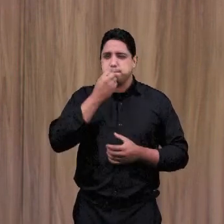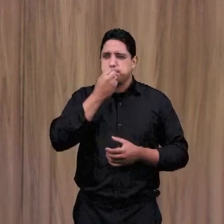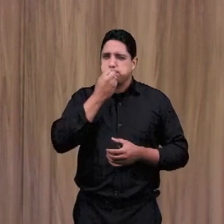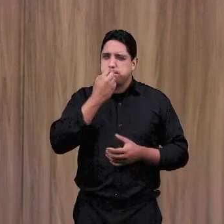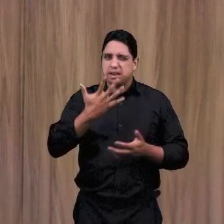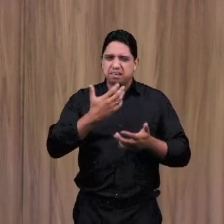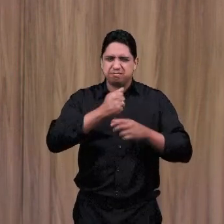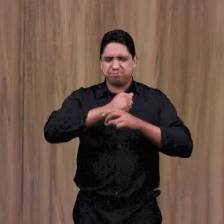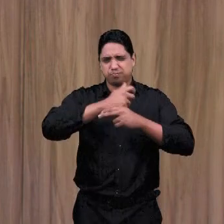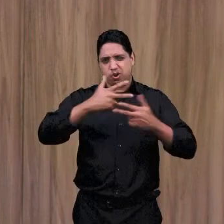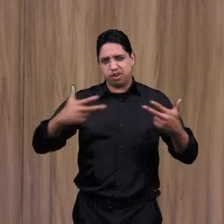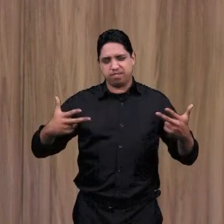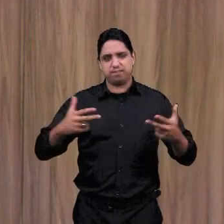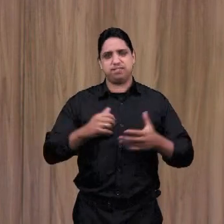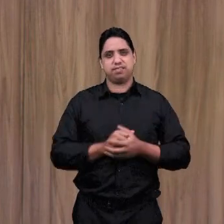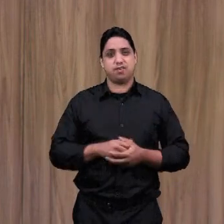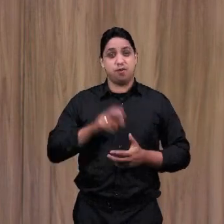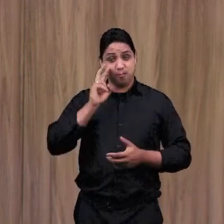donc assister à nos petits.